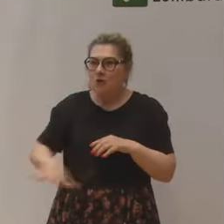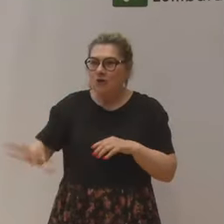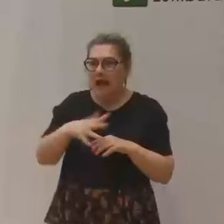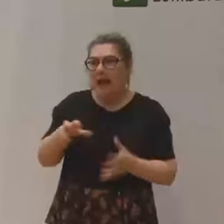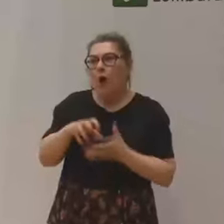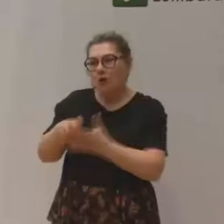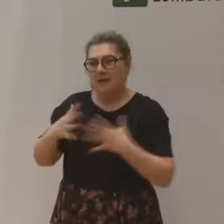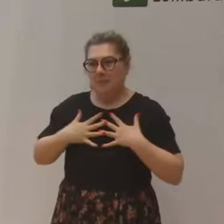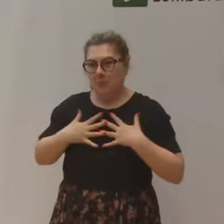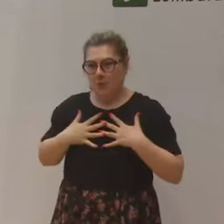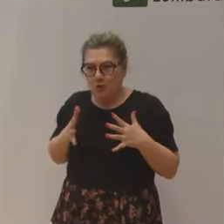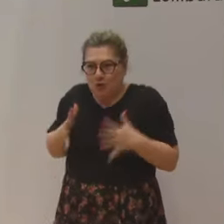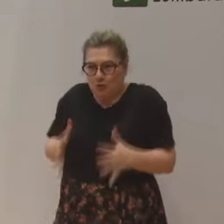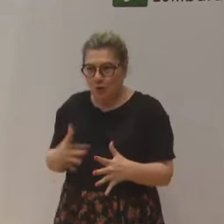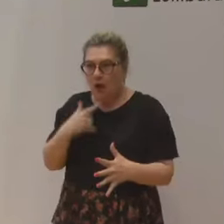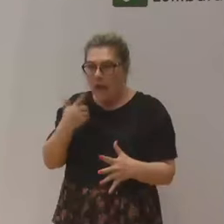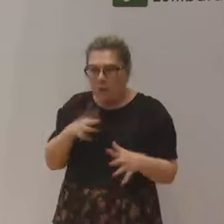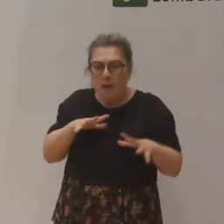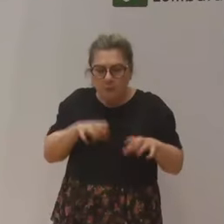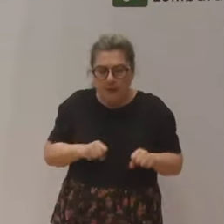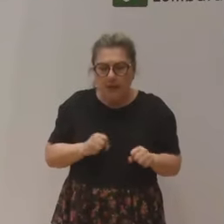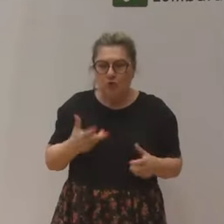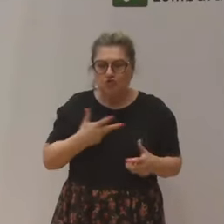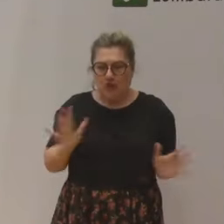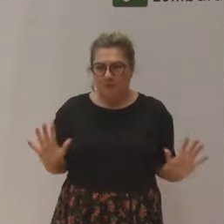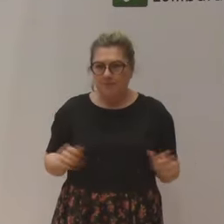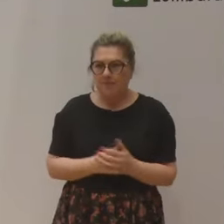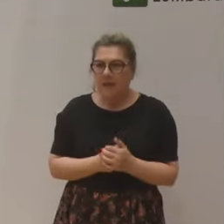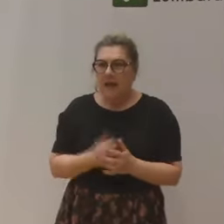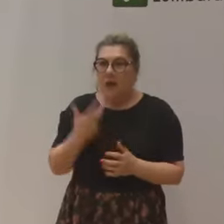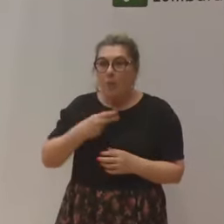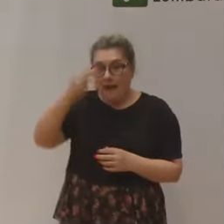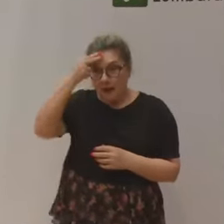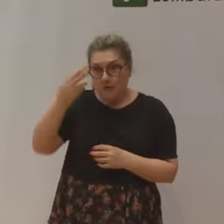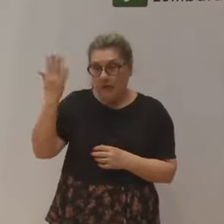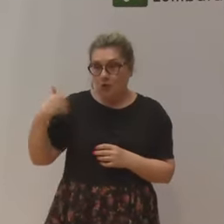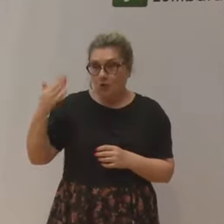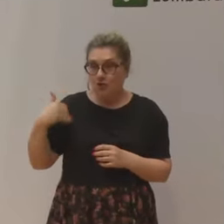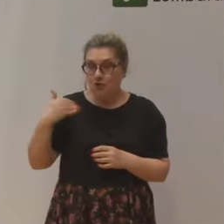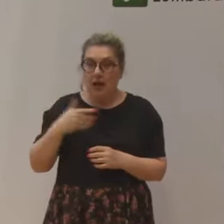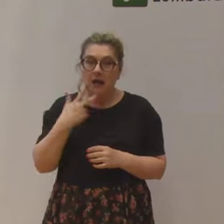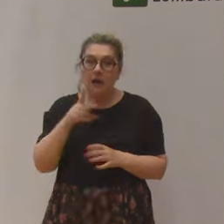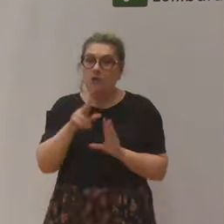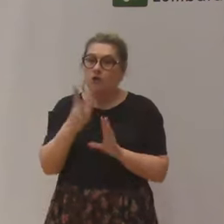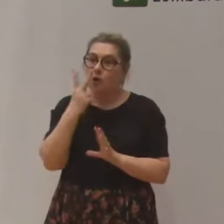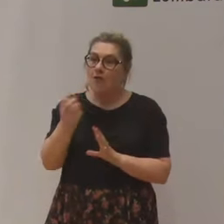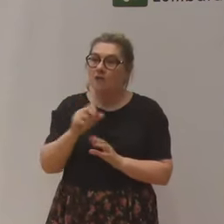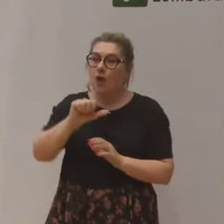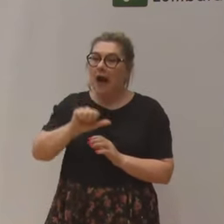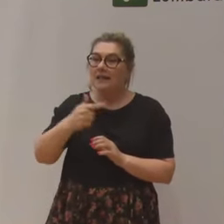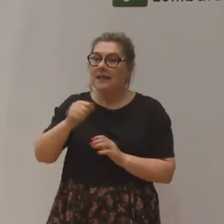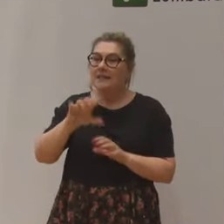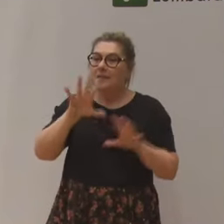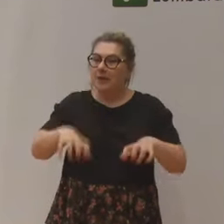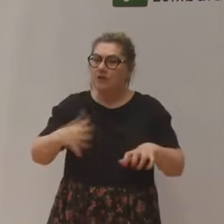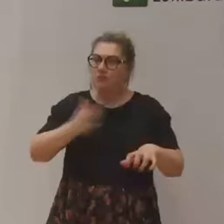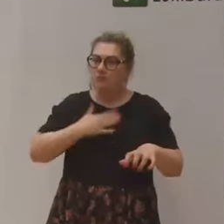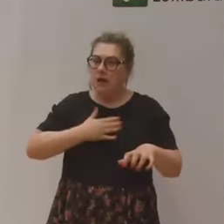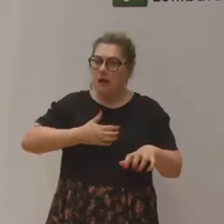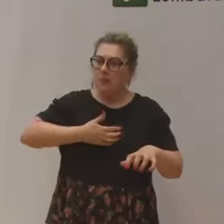e quindi ci siamo impegnati da questo punto di vista. Quindi, come veniva ricordato, è stata identificata la nostra ATS